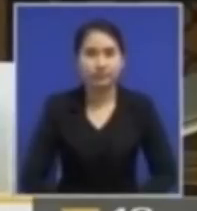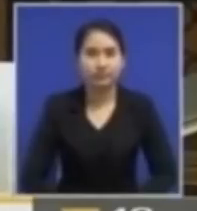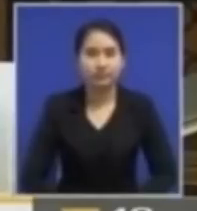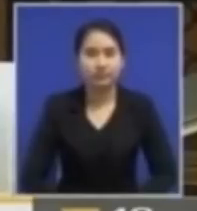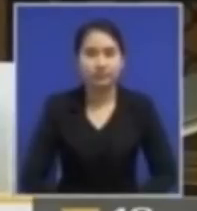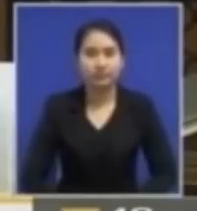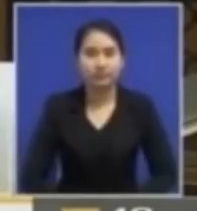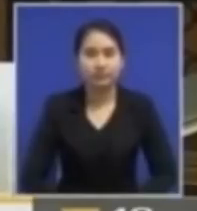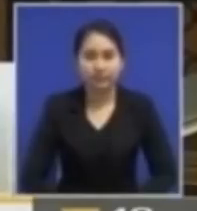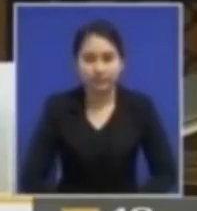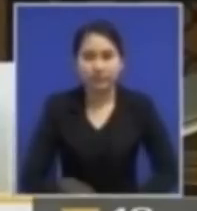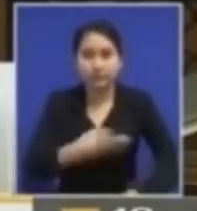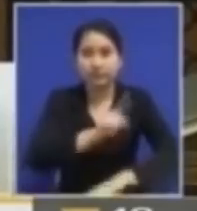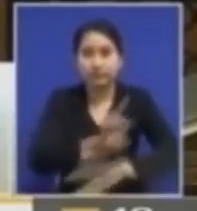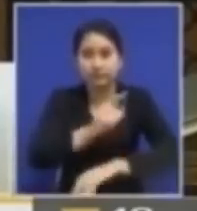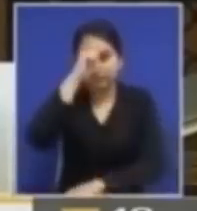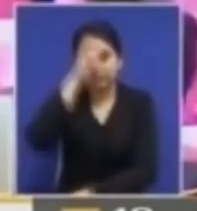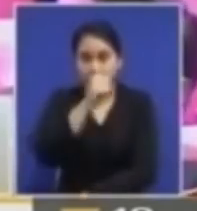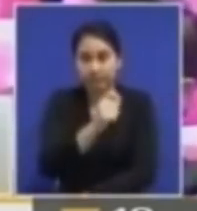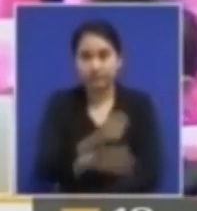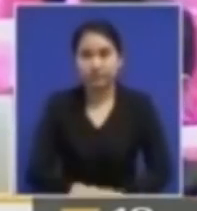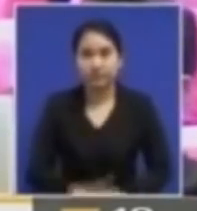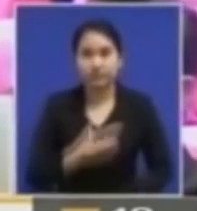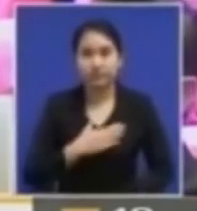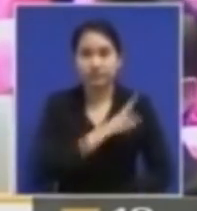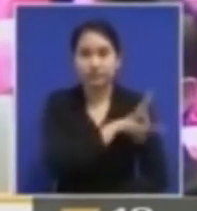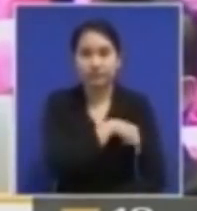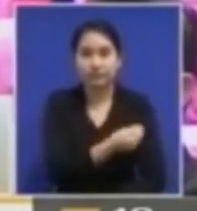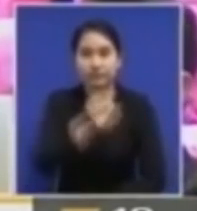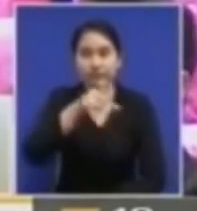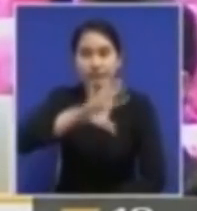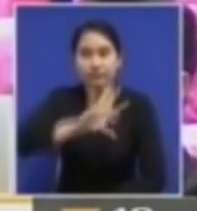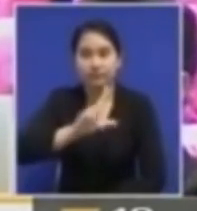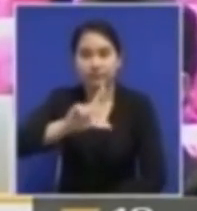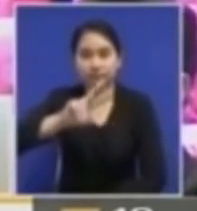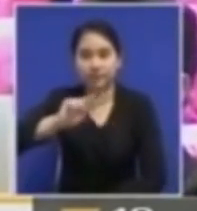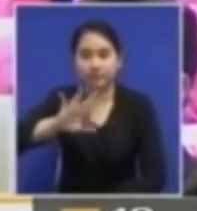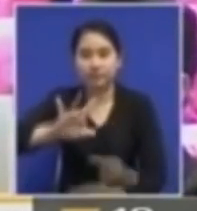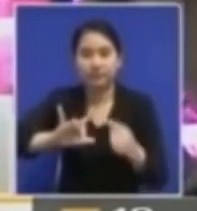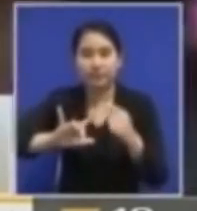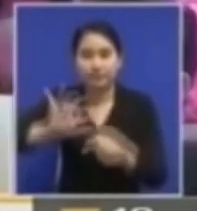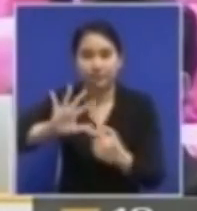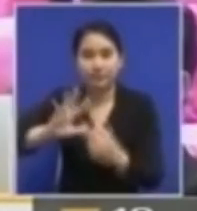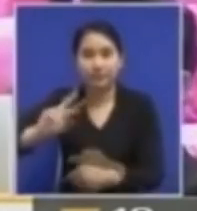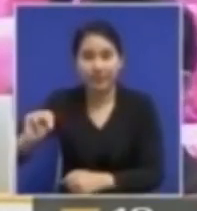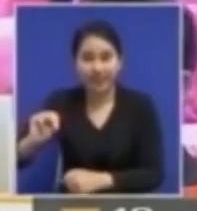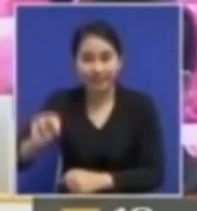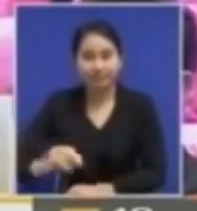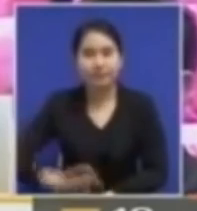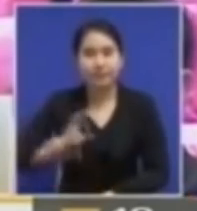ท่านประธานที่เคารพกระผมนายชนน่านศรีแก้วเพื่อไทยจังหวัดน่านในฐานะสมาชิกรัฐสภา